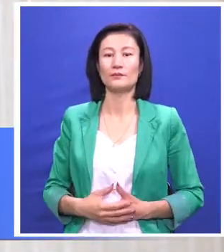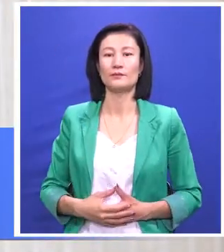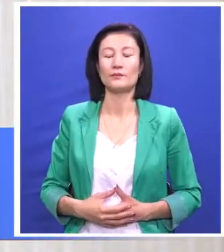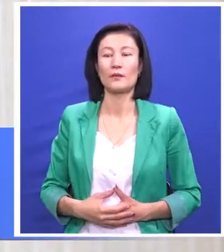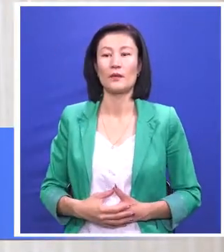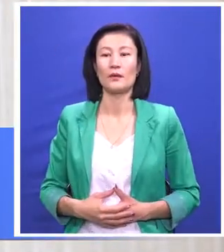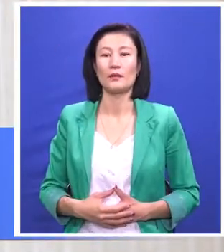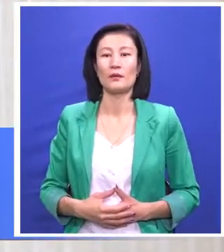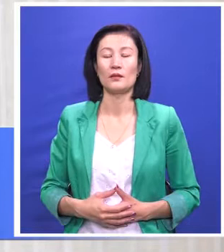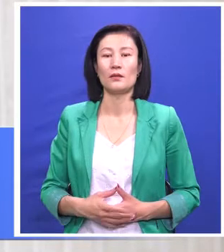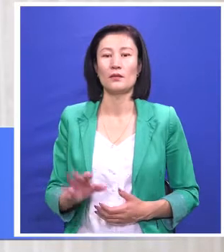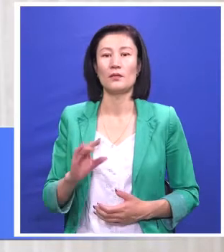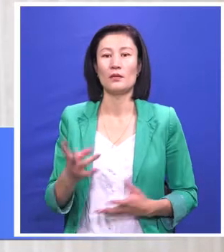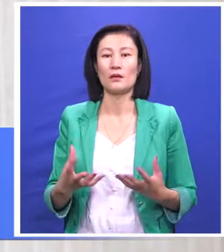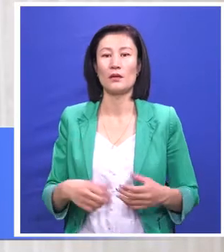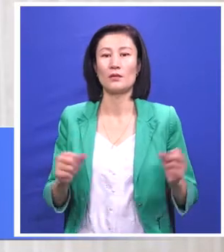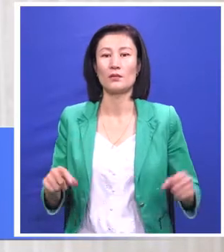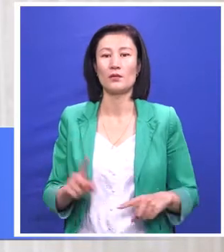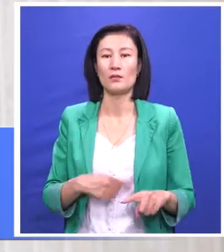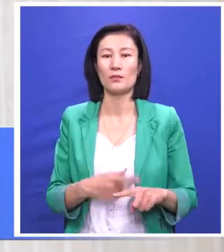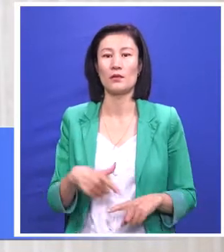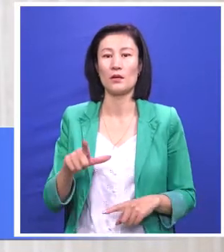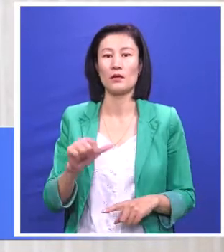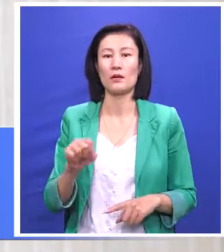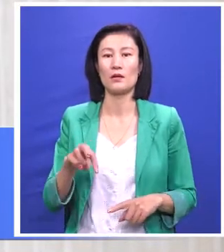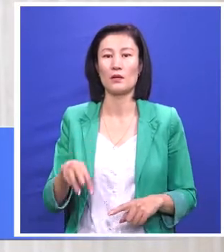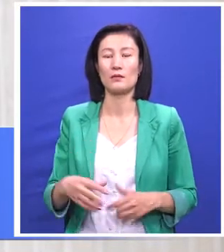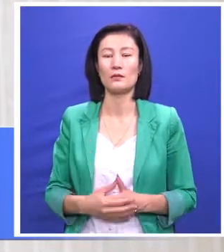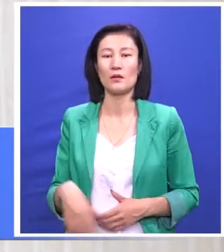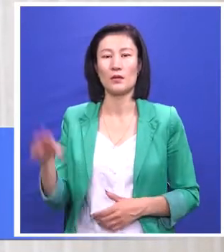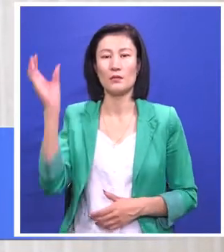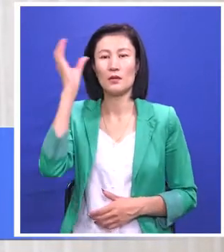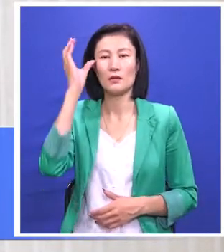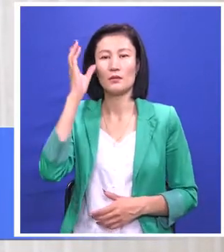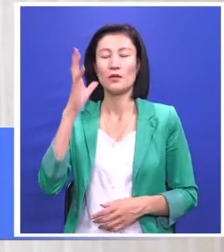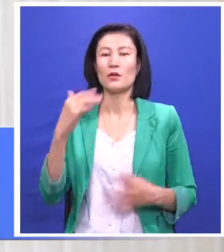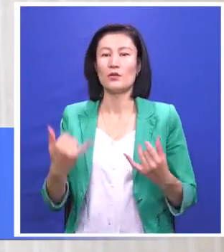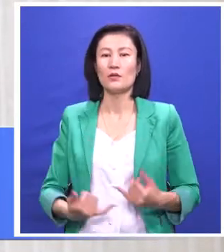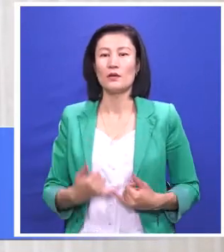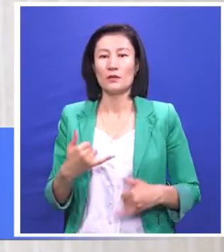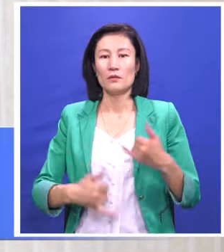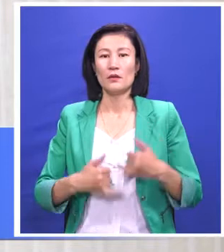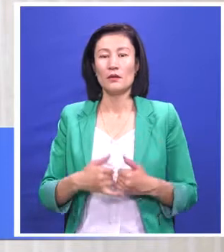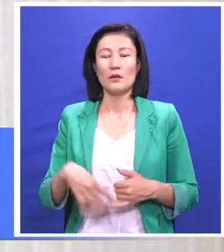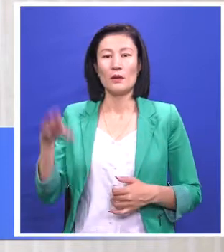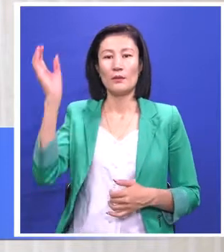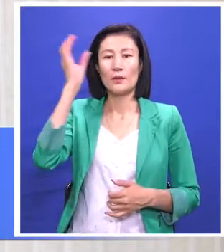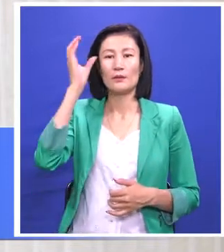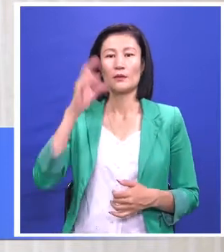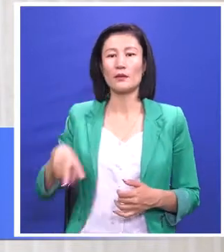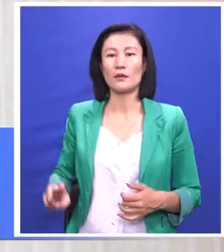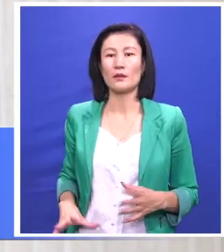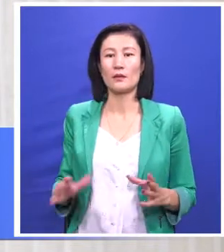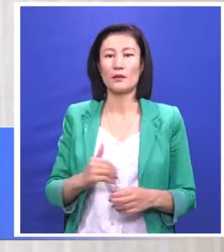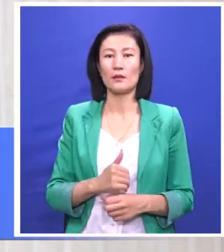тарихтың бір ерекше бір орын алып отыр. Ғұлама, ғалым, ұлағатты ұстаз және білікті басшы ретінде. Міне